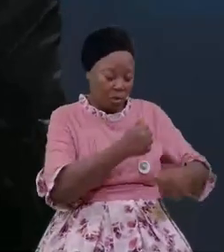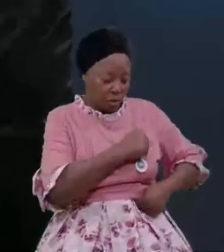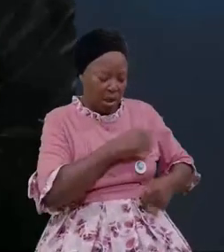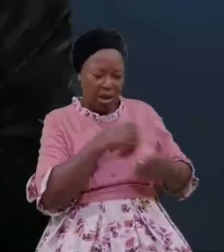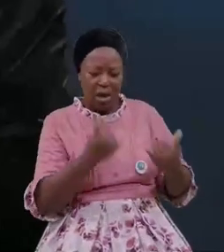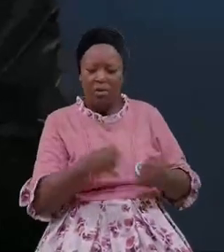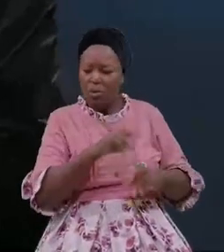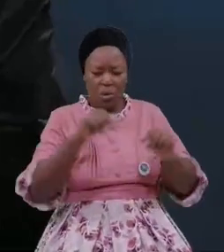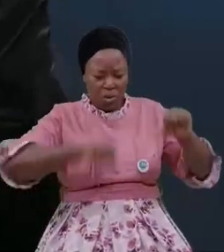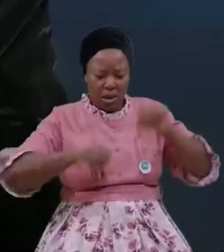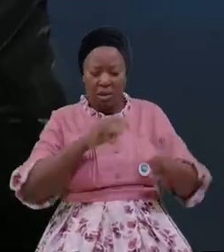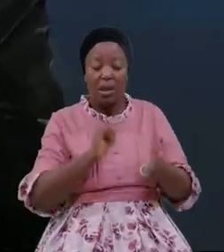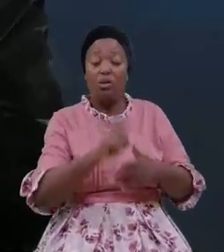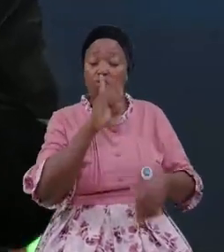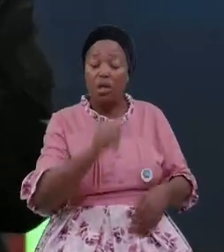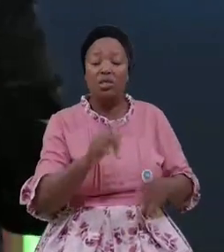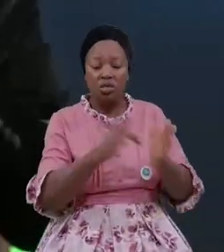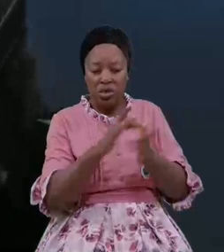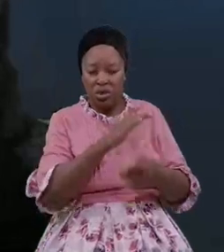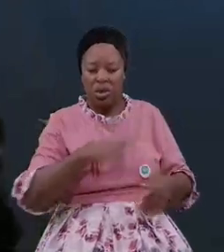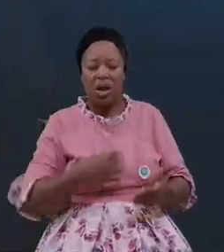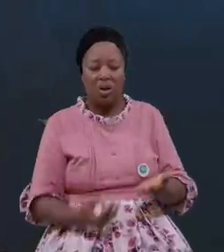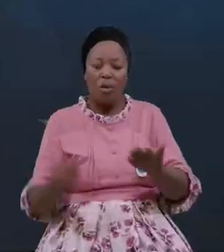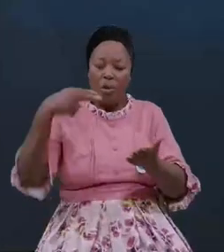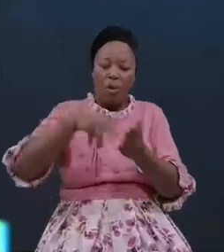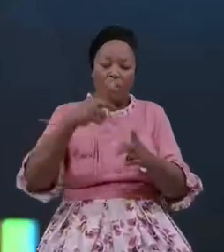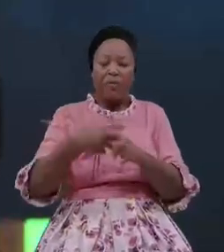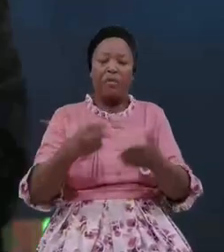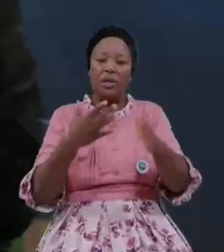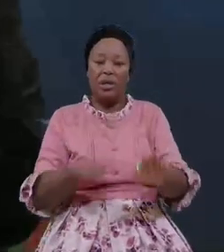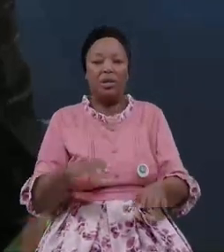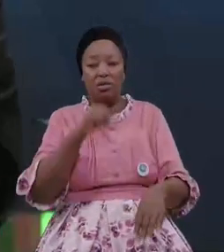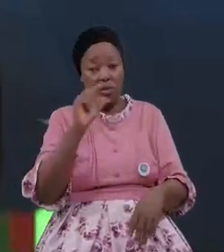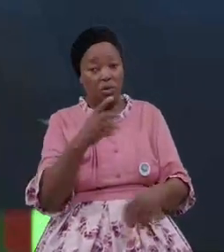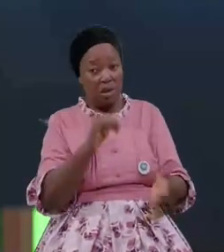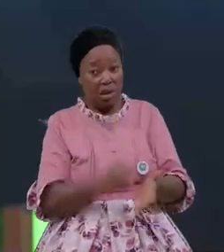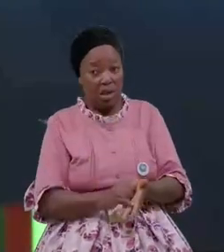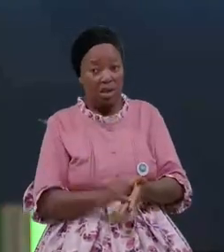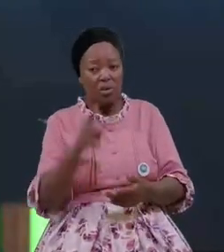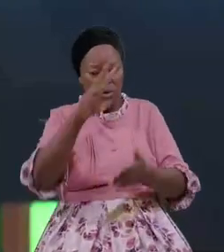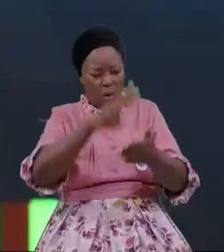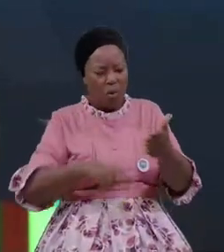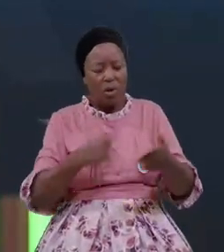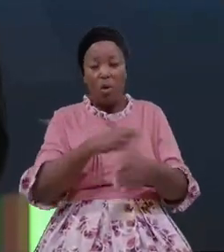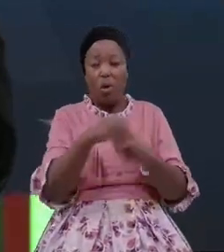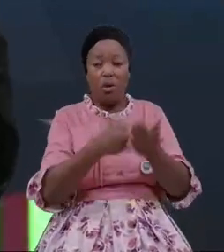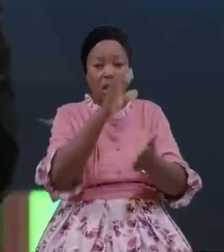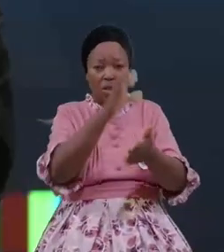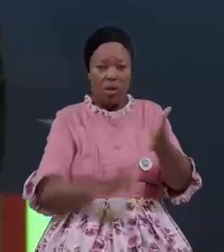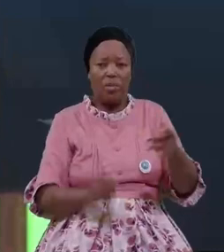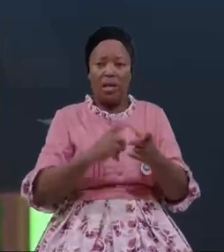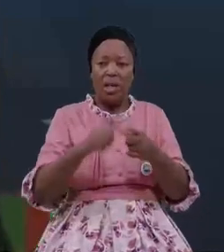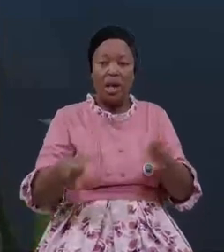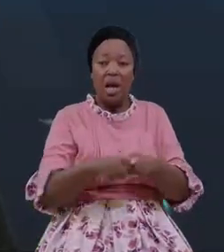non'ont et non' aucun just que Christ est ressuscité des morts quand vous lisez tout le chapitre les